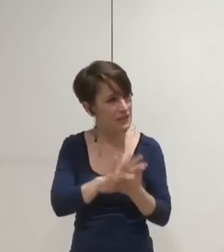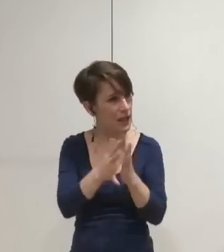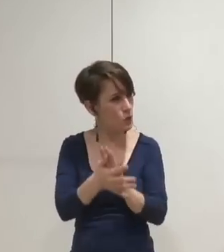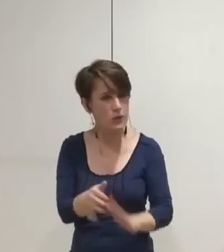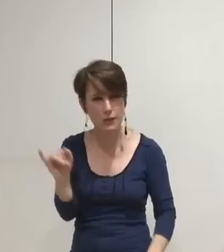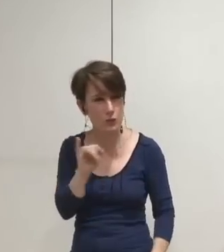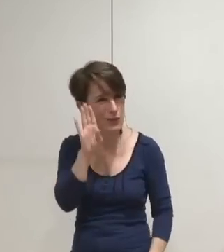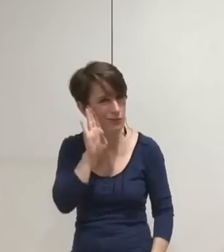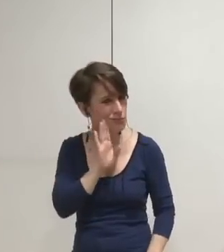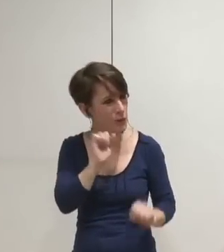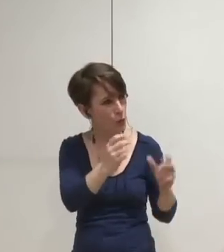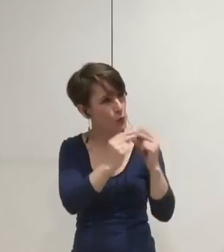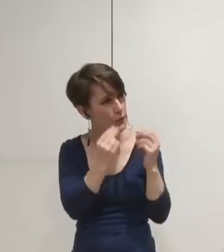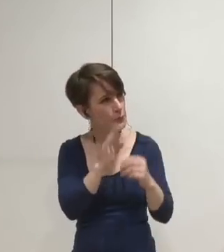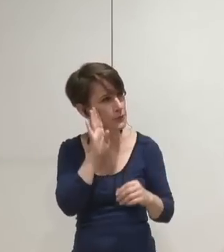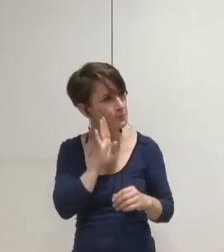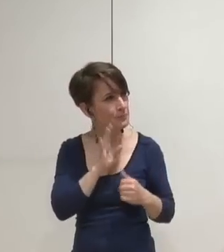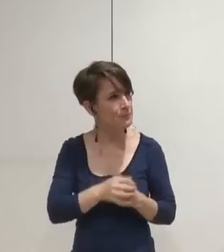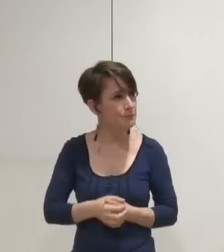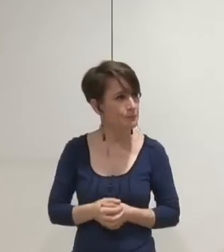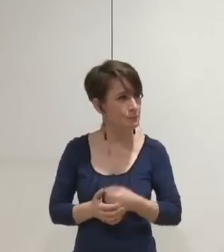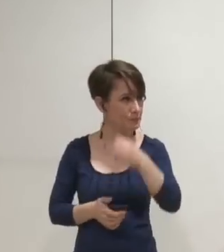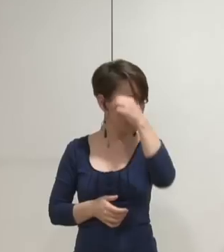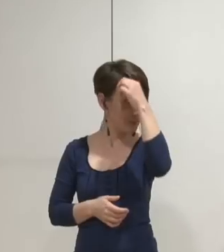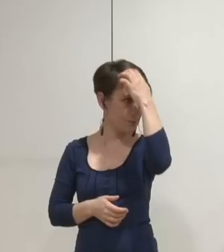nous donner quelques précisions à ce sujet